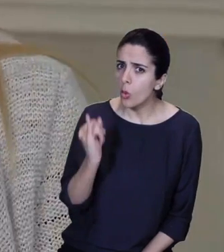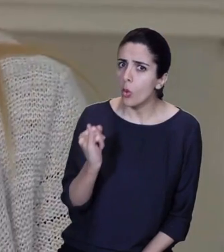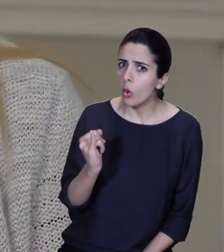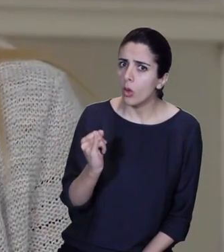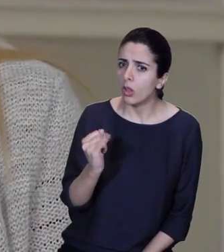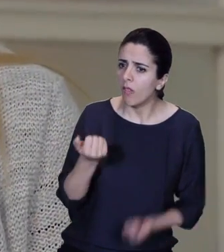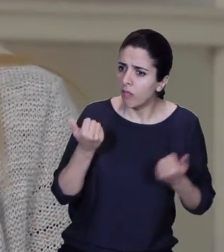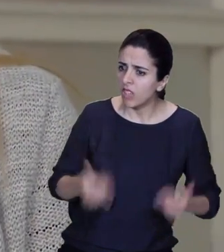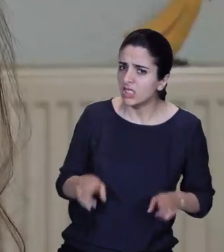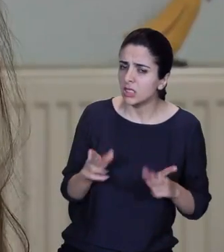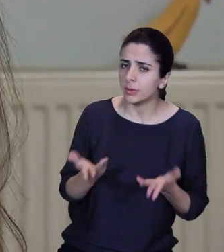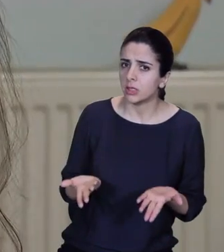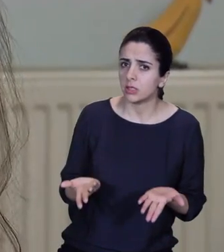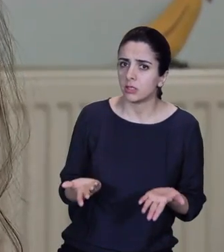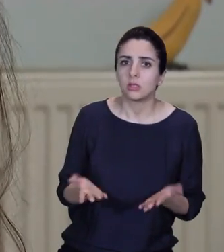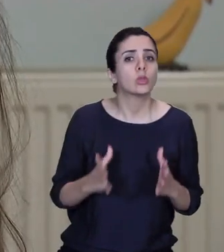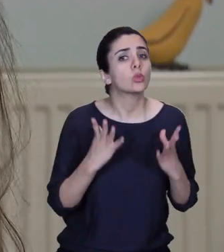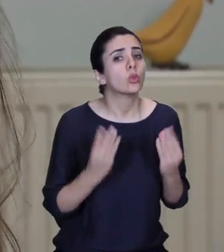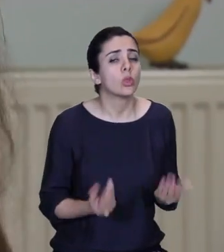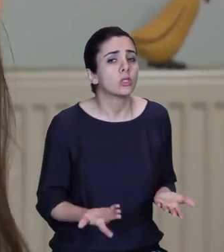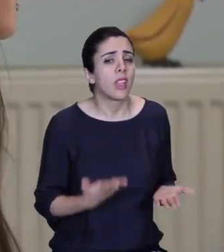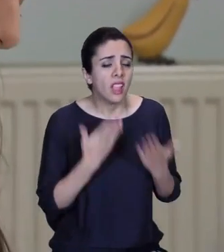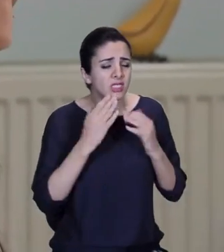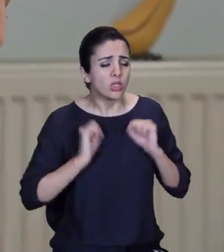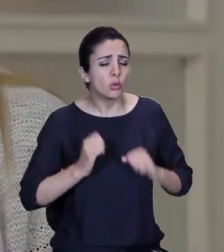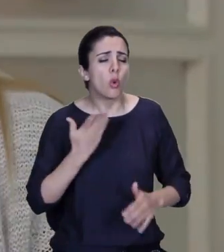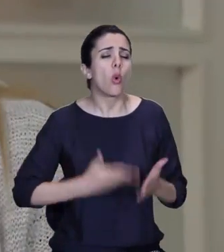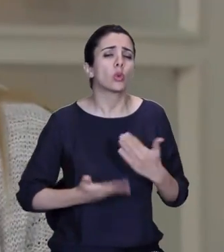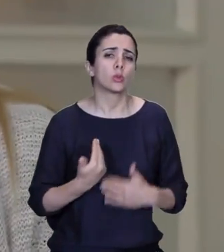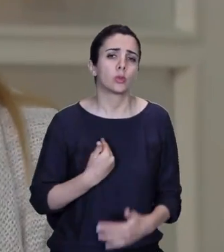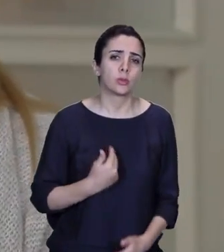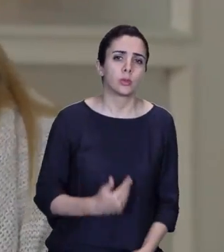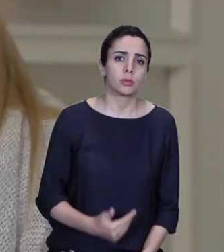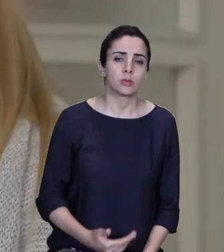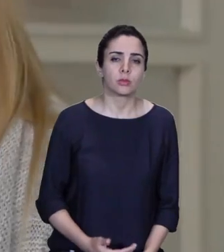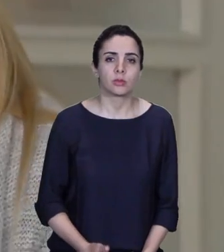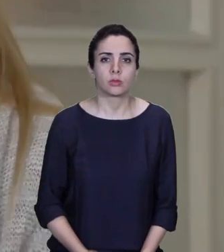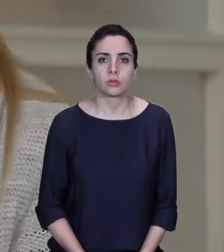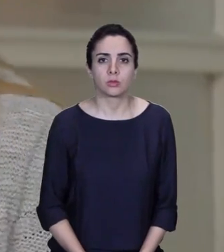görünüyorsun, çökmüşsün resmen. Ne olacak? Derslerden işte.